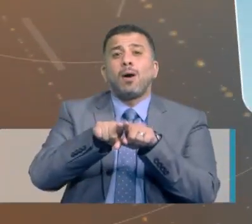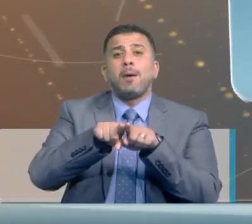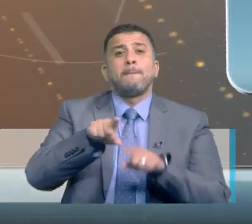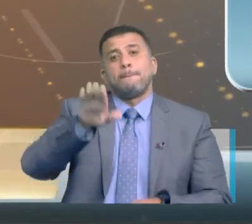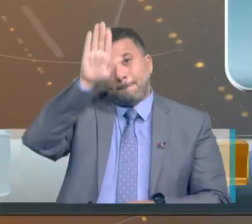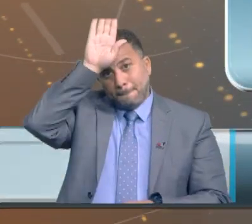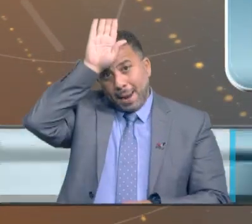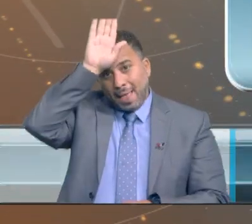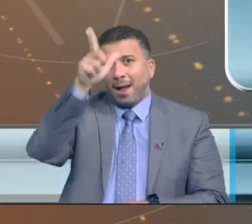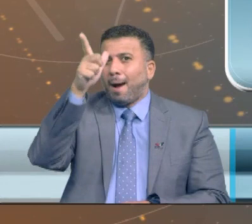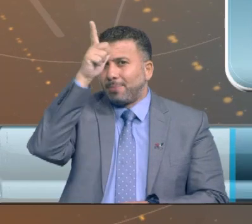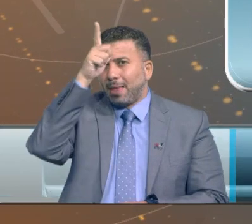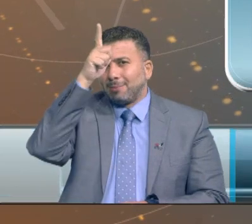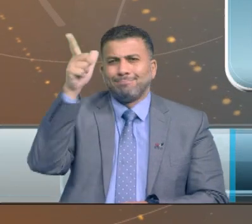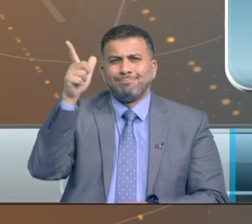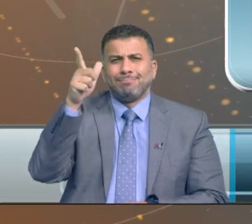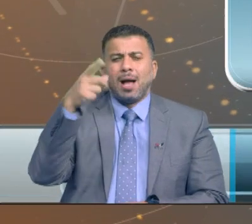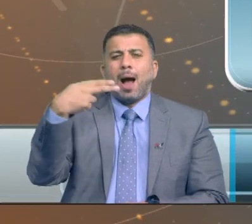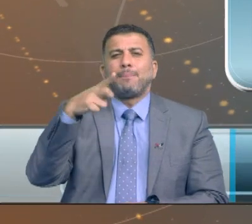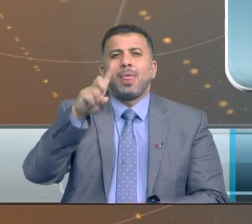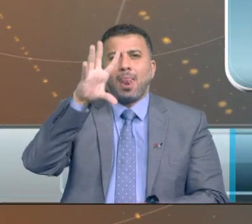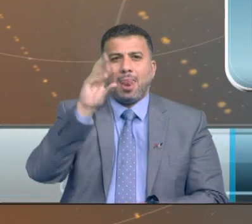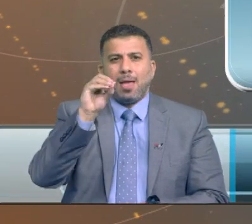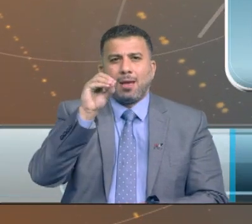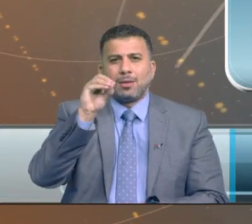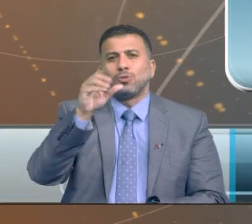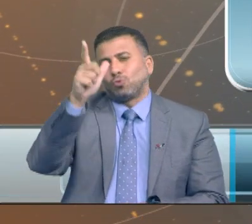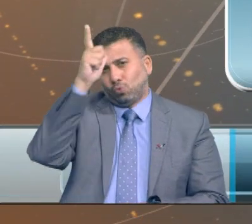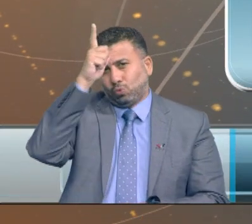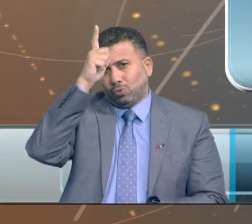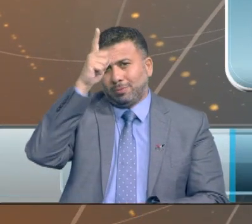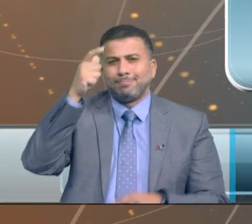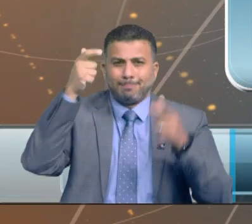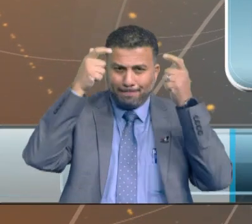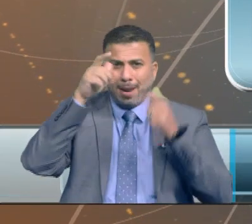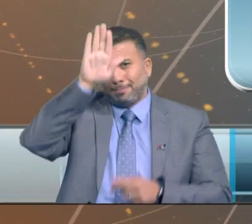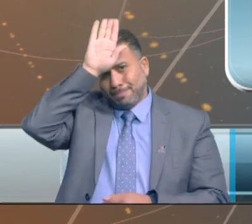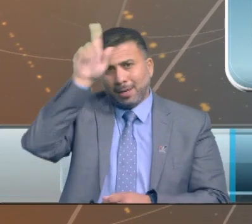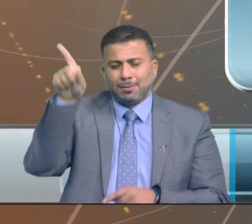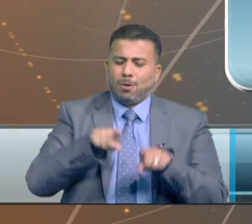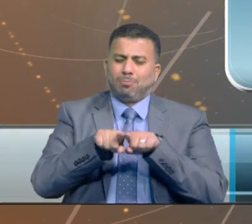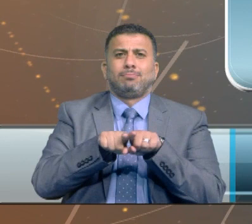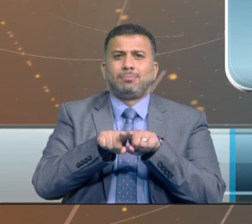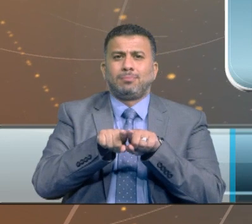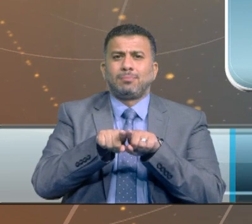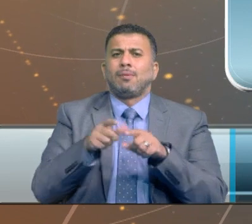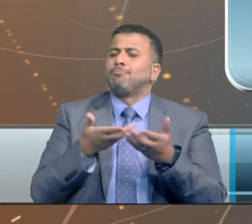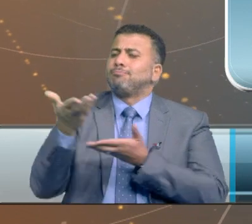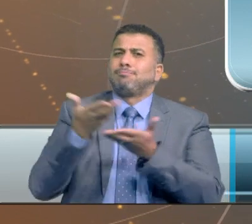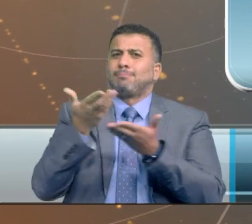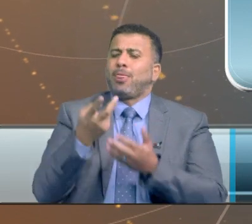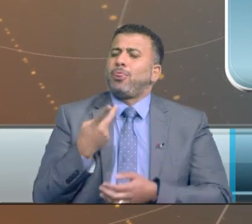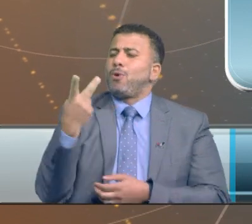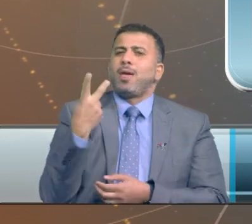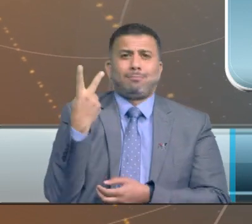اخيه صاحب الجلاله الملك عبد الله الثاني بن الحسين عاهل المملكه الاردنيه الهاشميه الشقيقه تتصل بالعلاقات